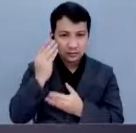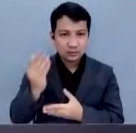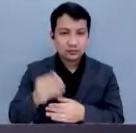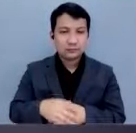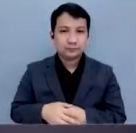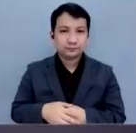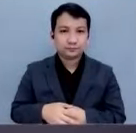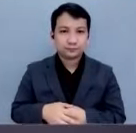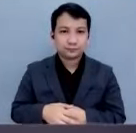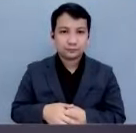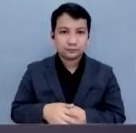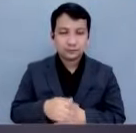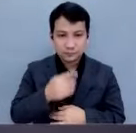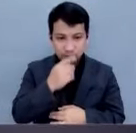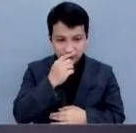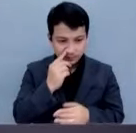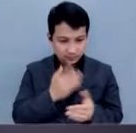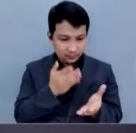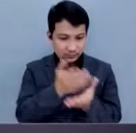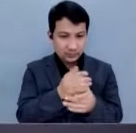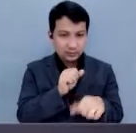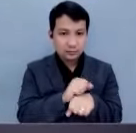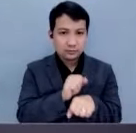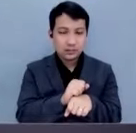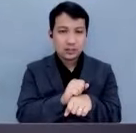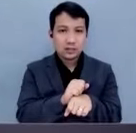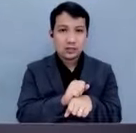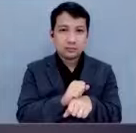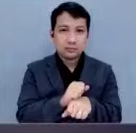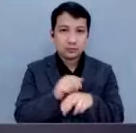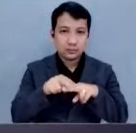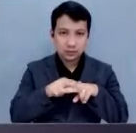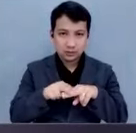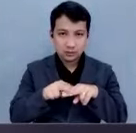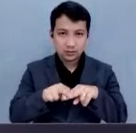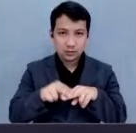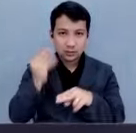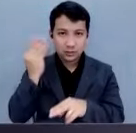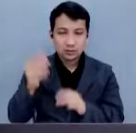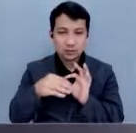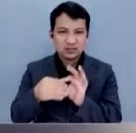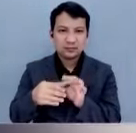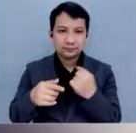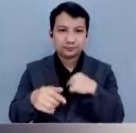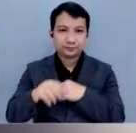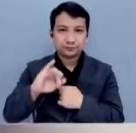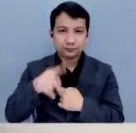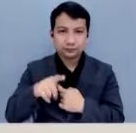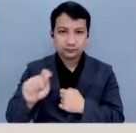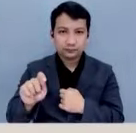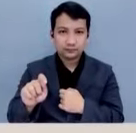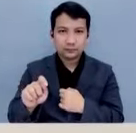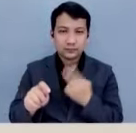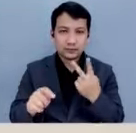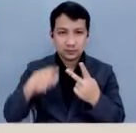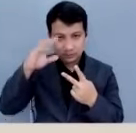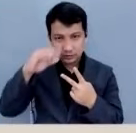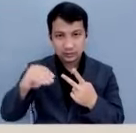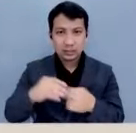Papunta po ako sa trabaho. Papasok po ako ng train, tapos inipit po ako ng dalawang lalaki.